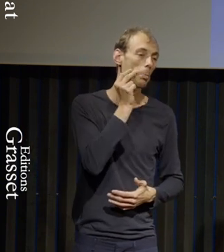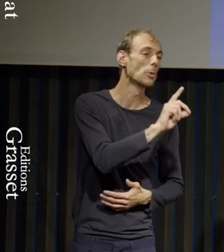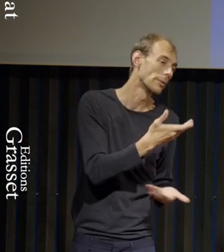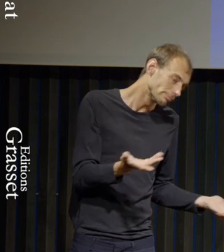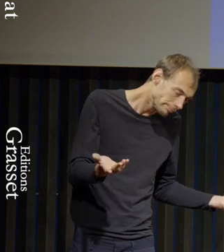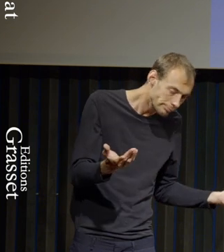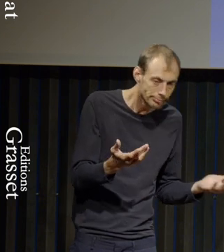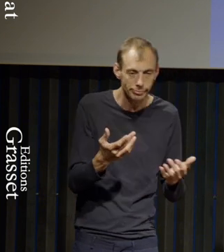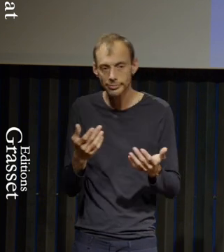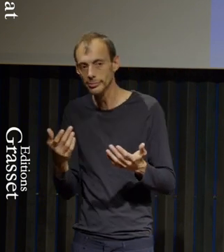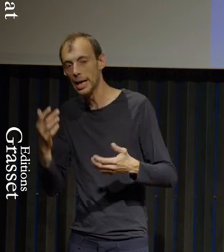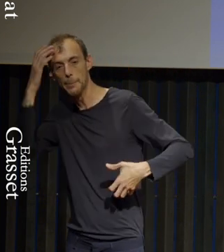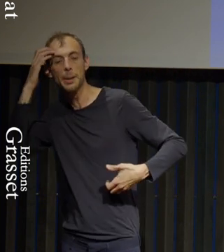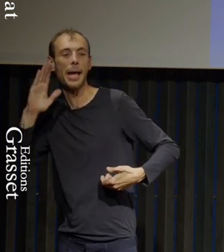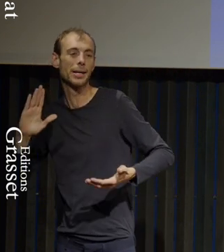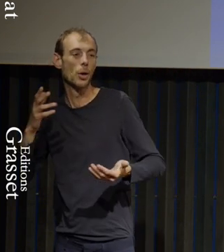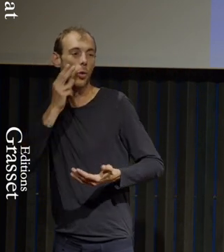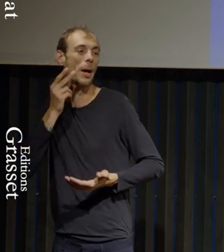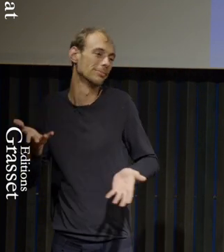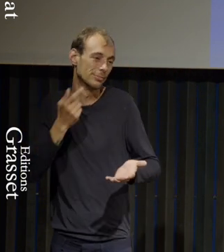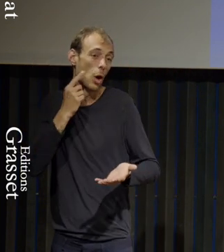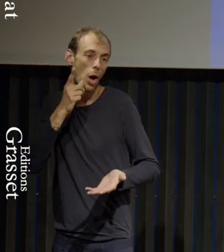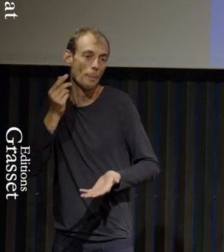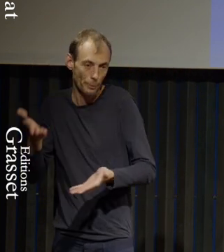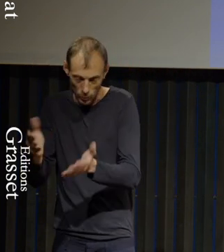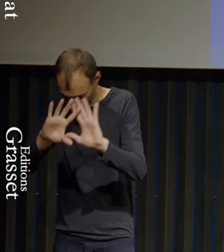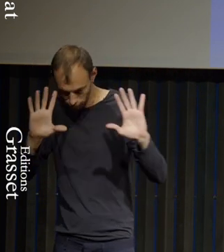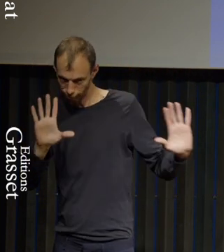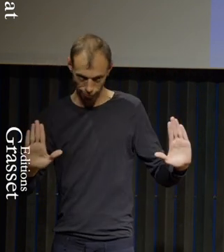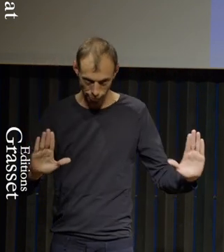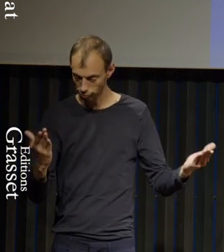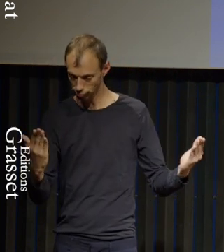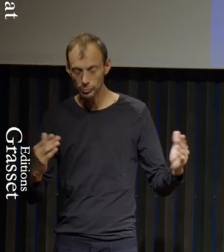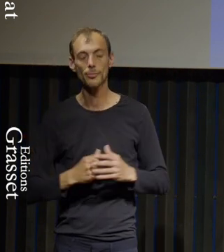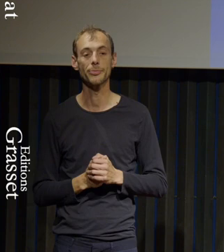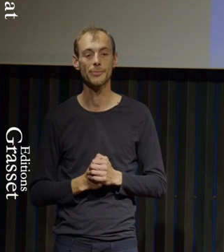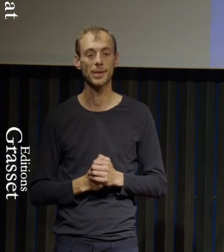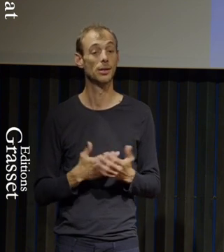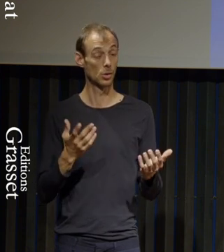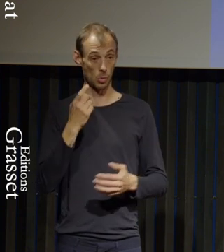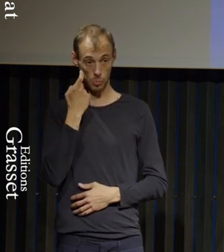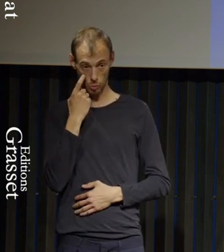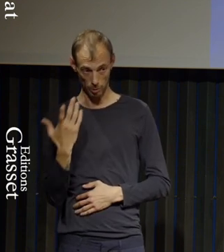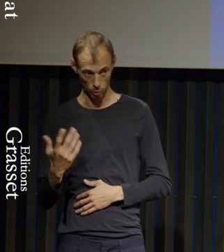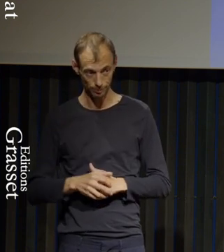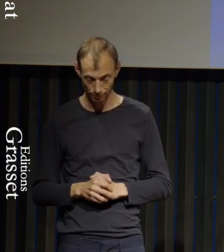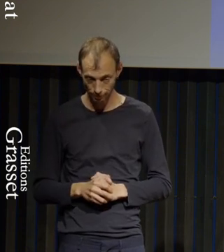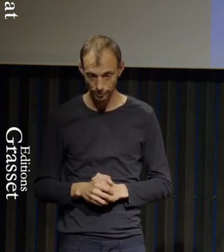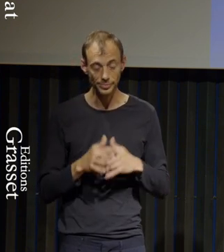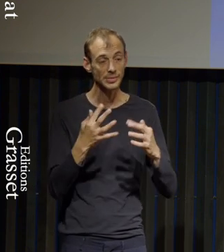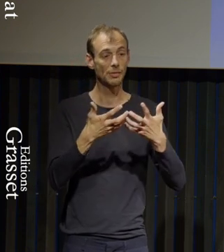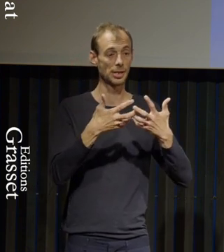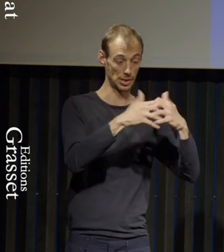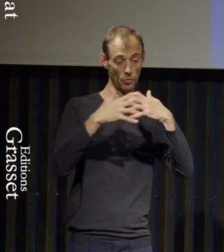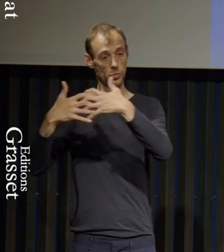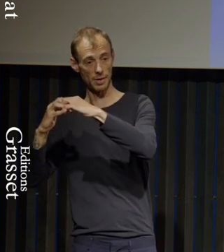et de ce primate humain qu'est l'homme, eh bien, on constate que la coordination entre des régions